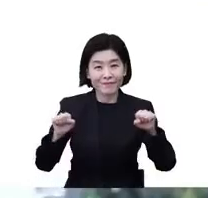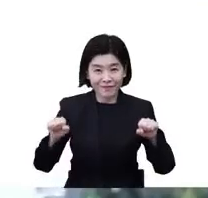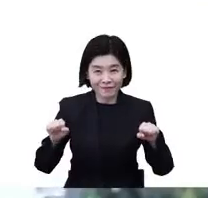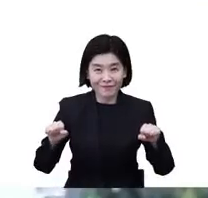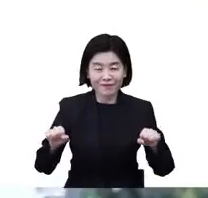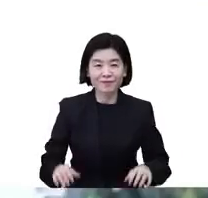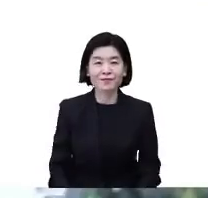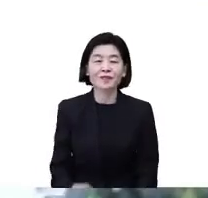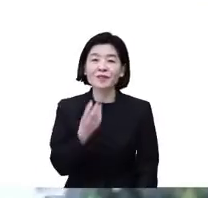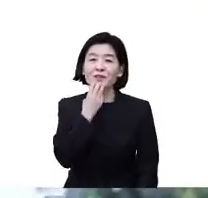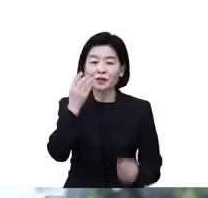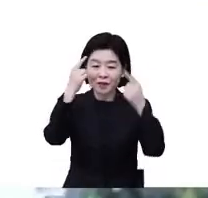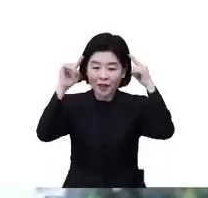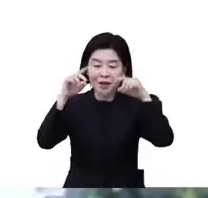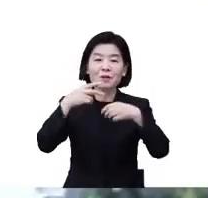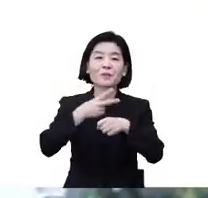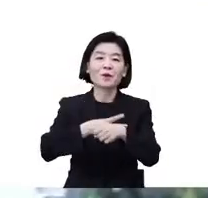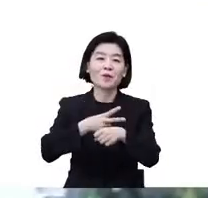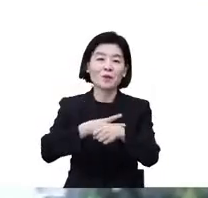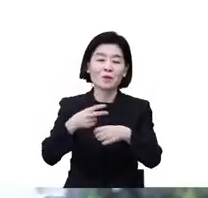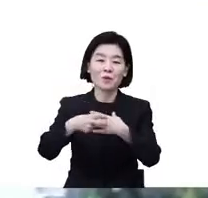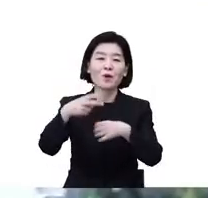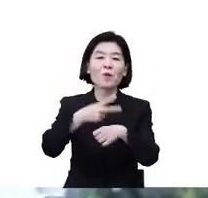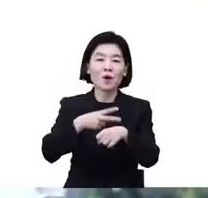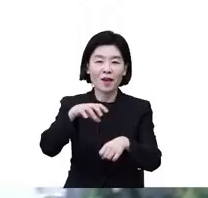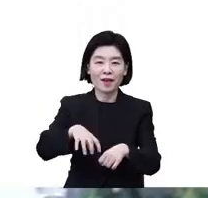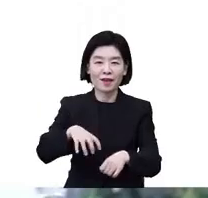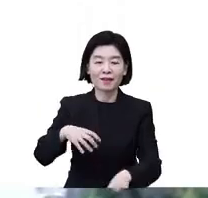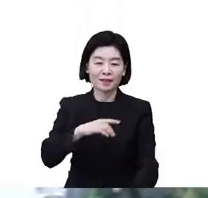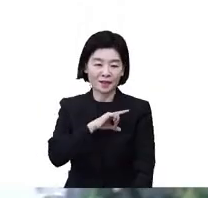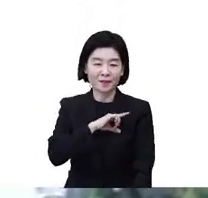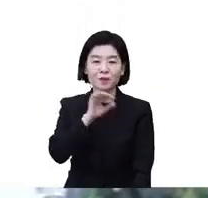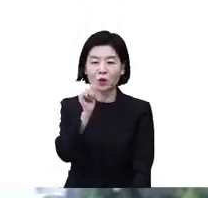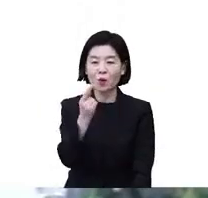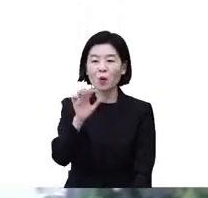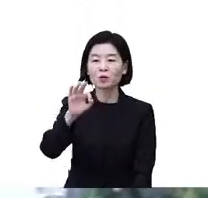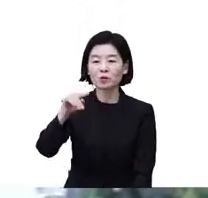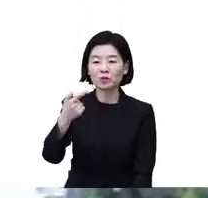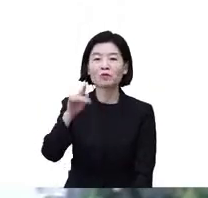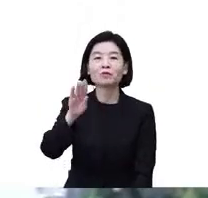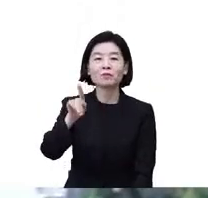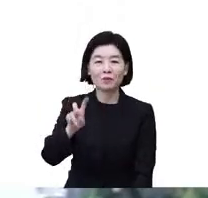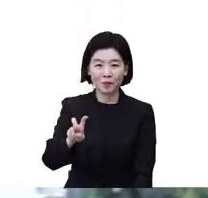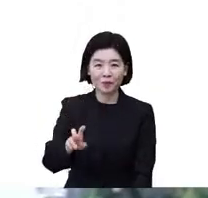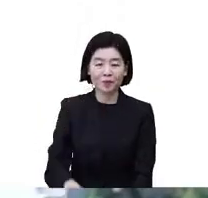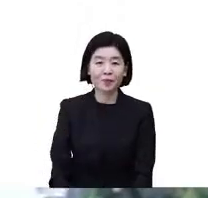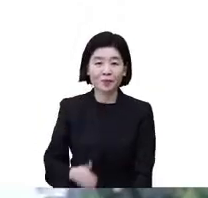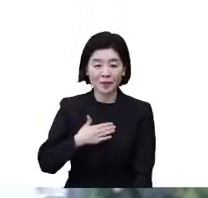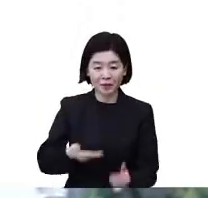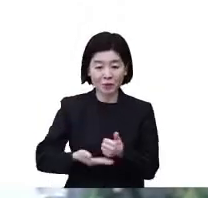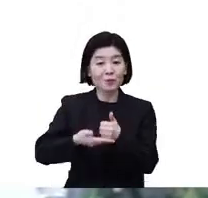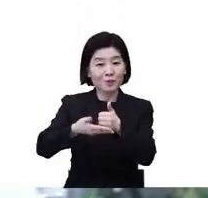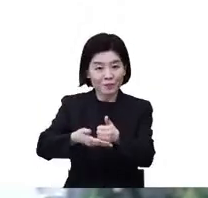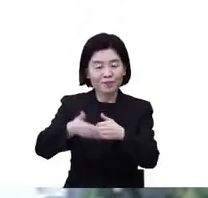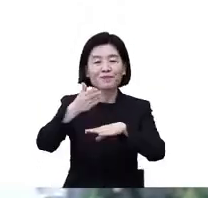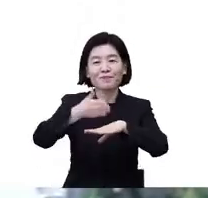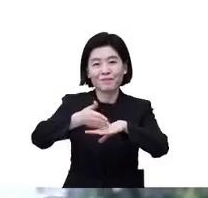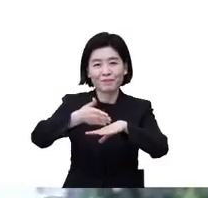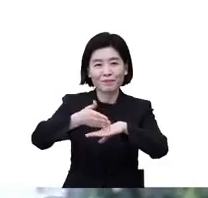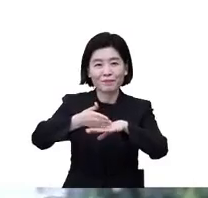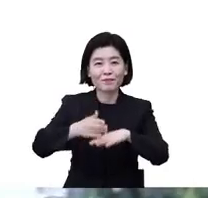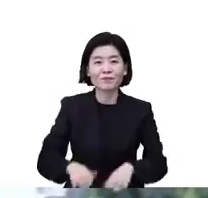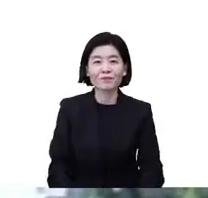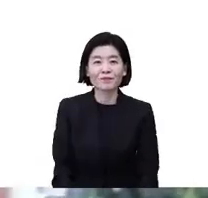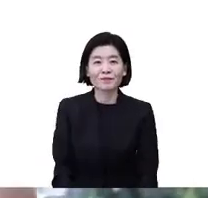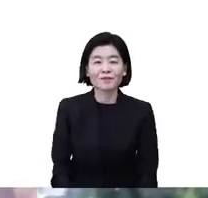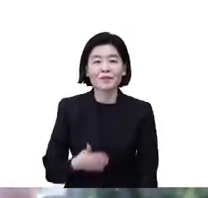안녕하세요. 서울대학교병원에서 근무하고 있는 홍순범이라고 합니다. 오늘 이 자리에 이렇게 초대해 주셔서 감사드립니다.